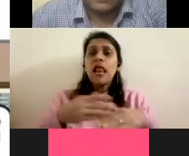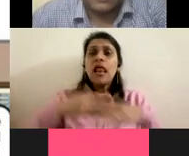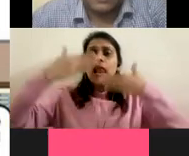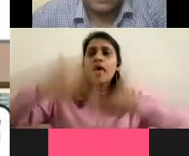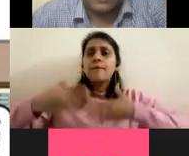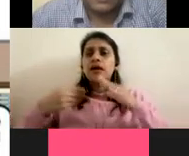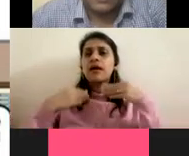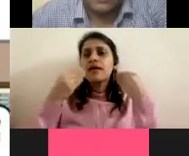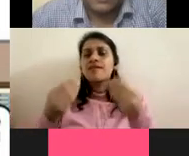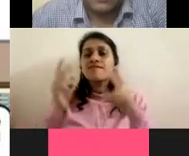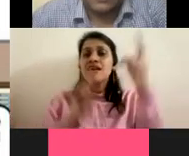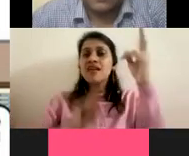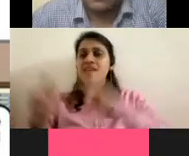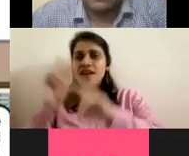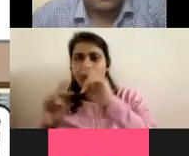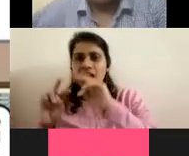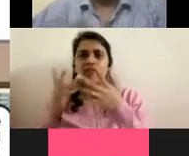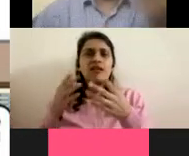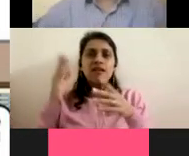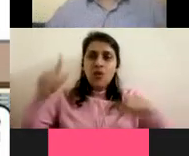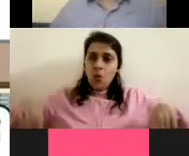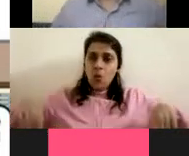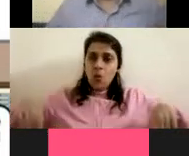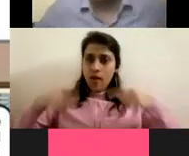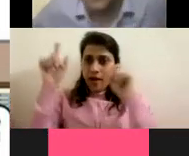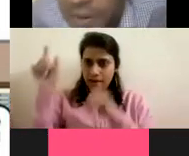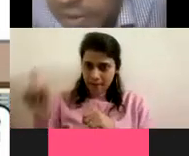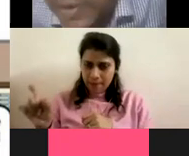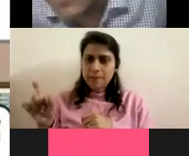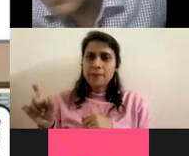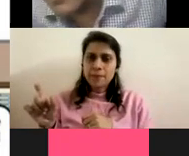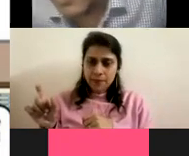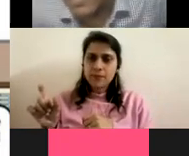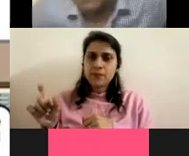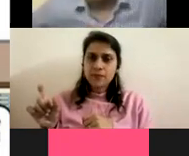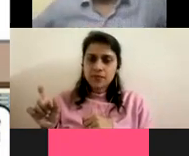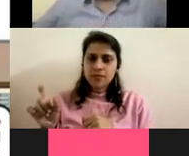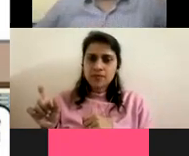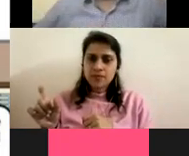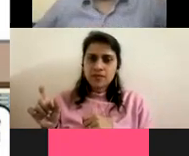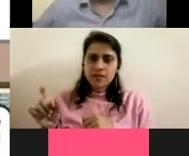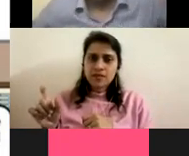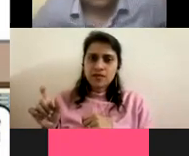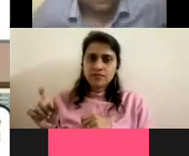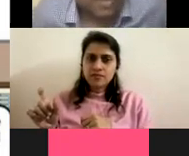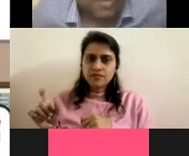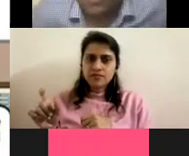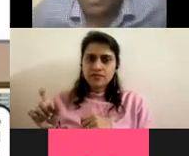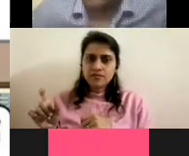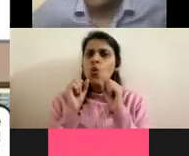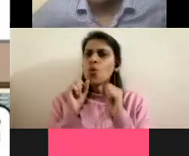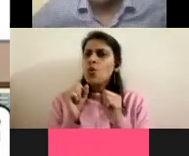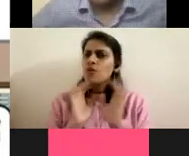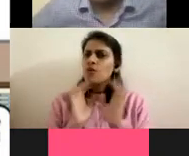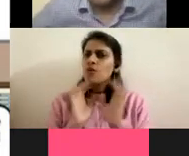बिकॉज़ ट्रैवलिंग फॉर अ व्हीलचेयर यूजर is a means not a, a difficult thing he can